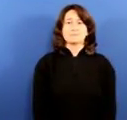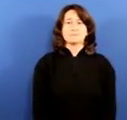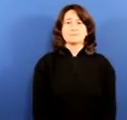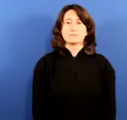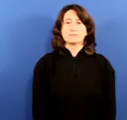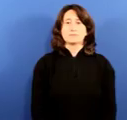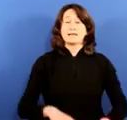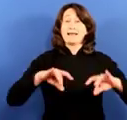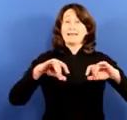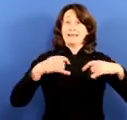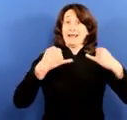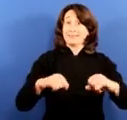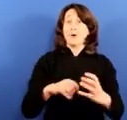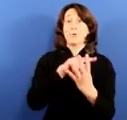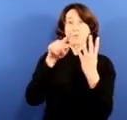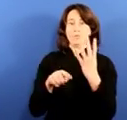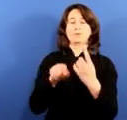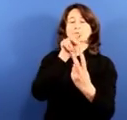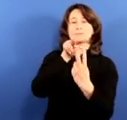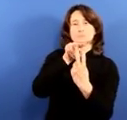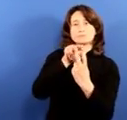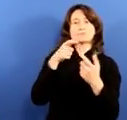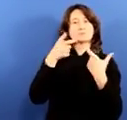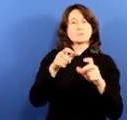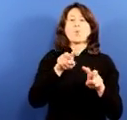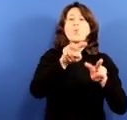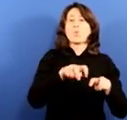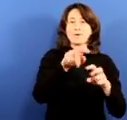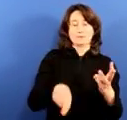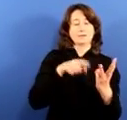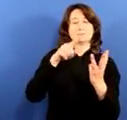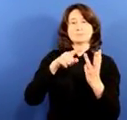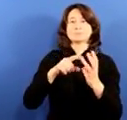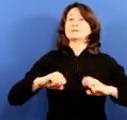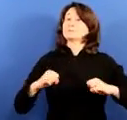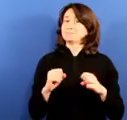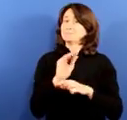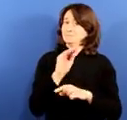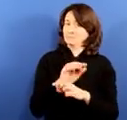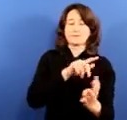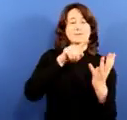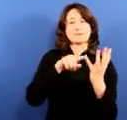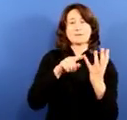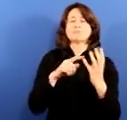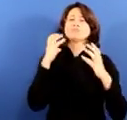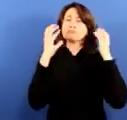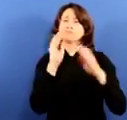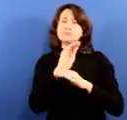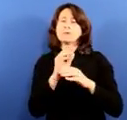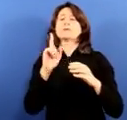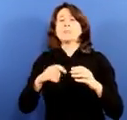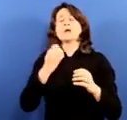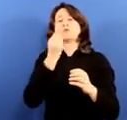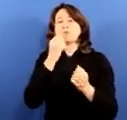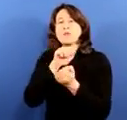aritik partikularrei dei egin die Aldo Nagusiak beren lurrak lagatzera animatu daitezen. Oraingoan laga diren partzelak esate